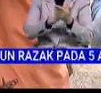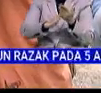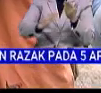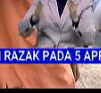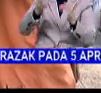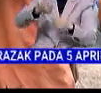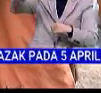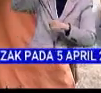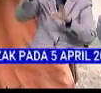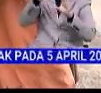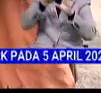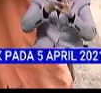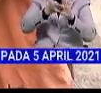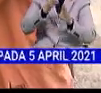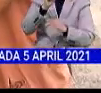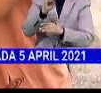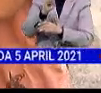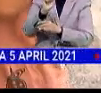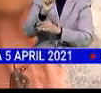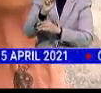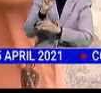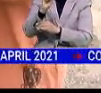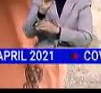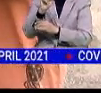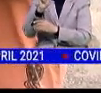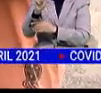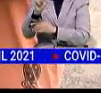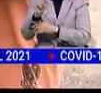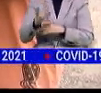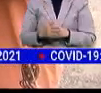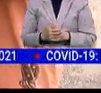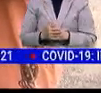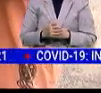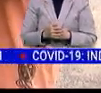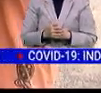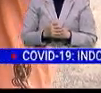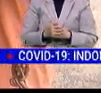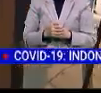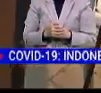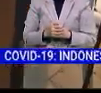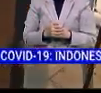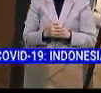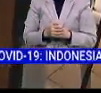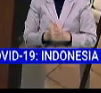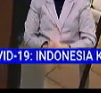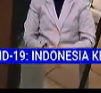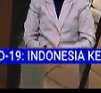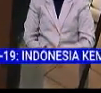Perbankan Consumer Bank Muamalat Zuri Rahimi Zainal Abidin.